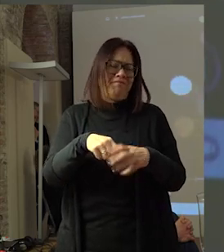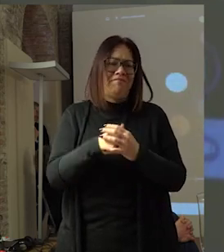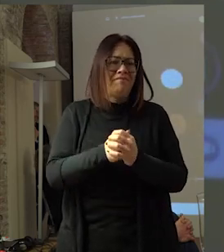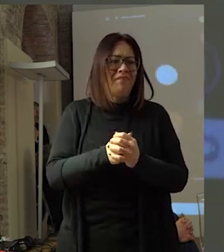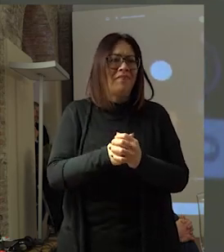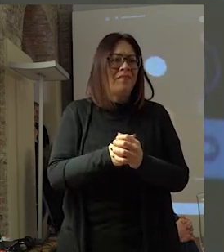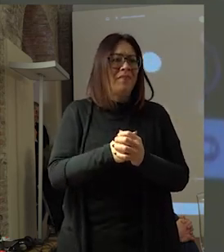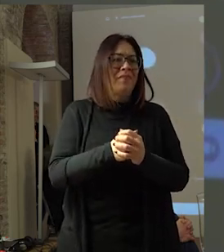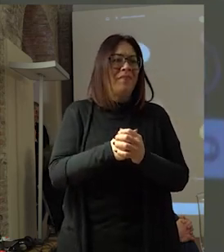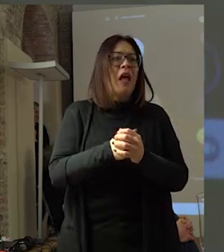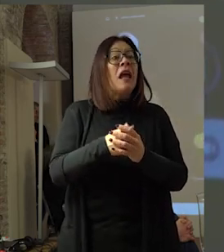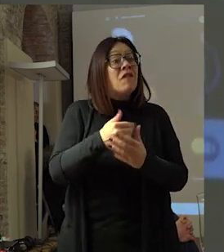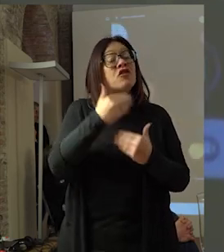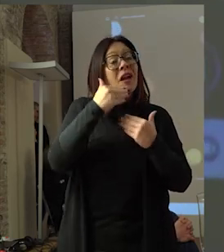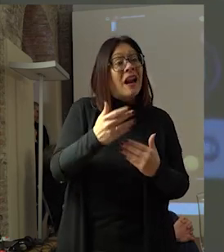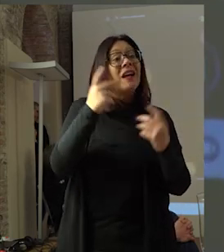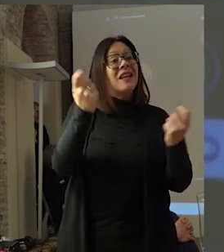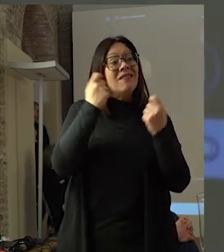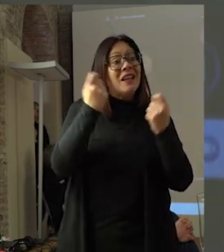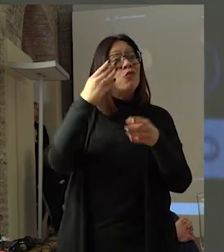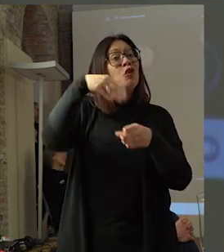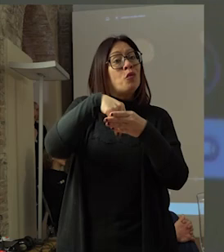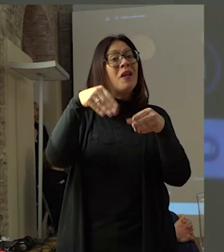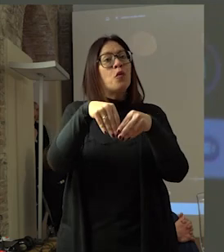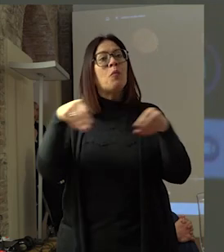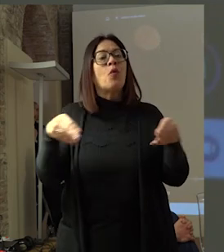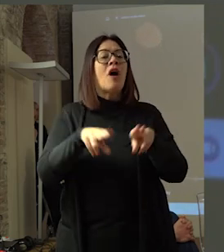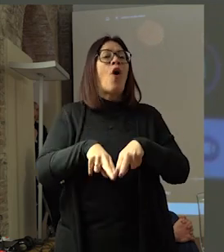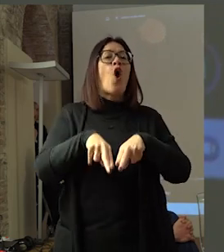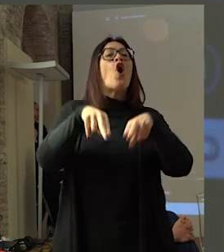grazie al tirocinio ho scoperto che posso